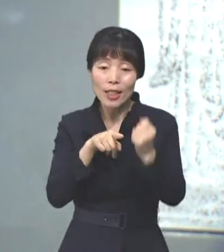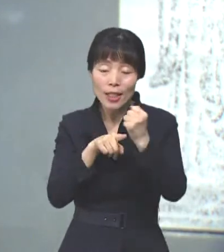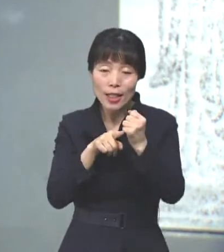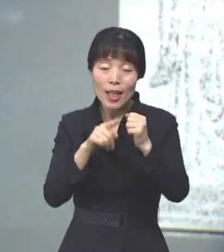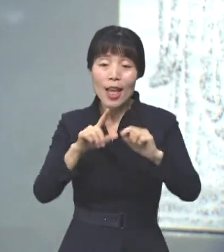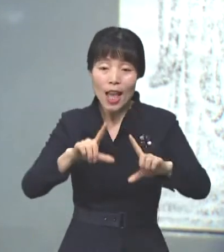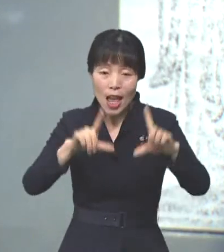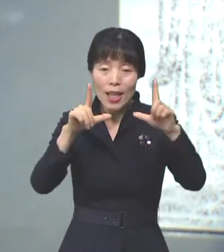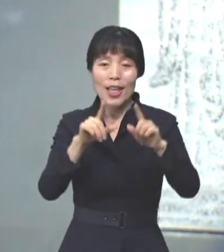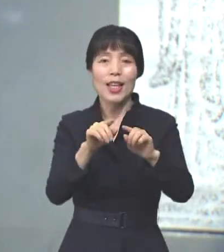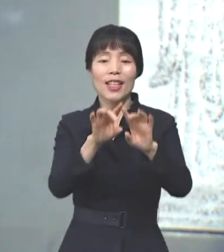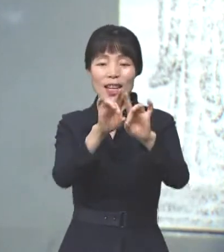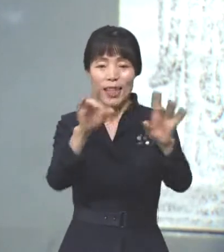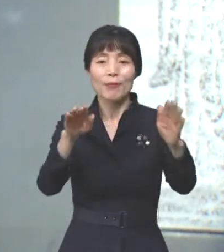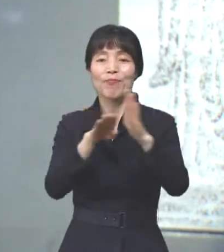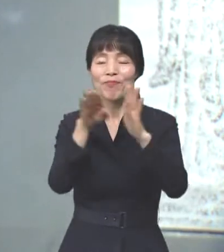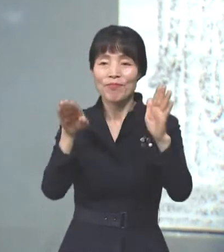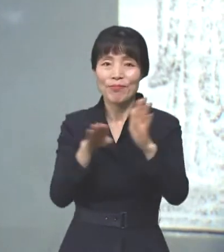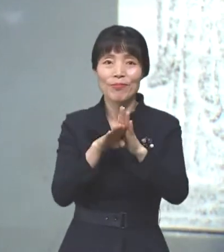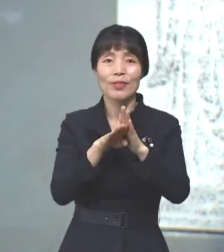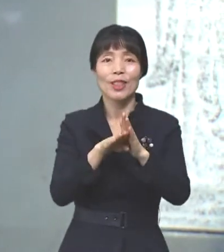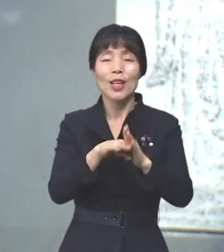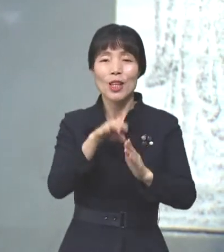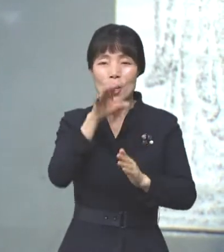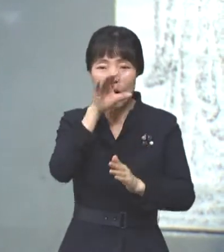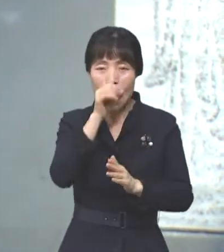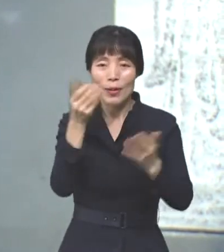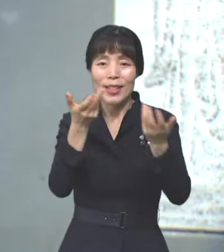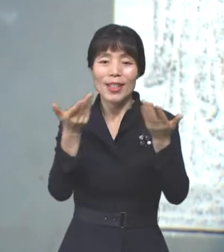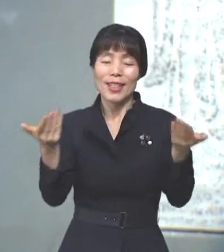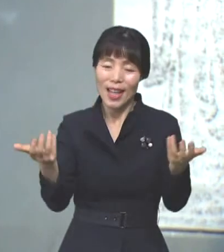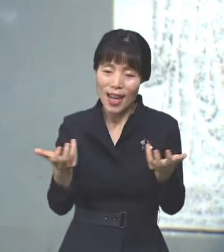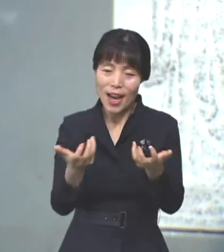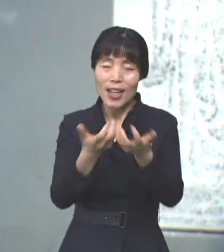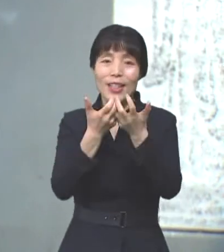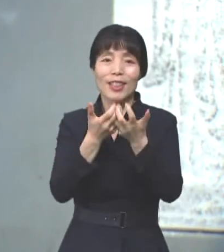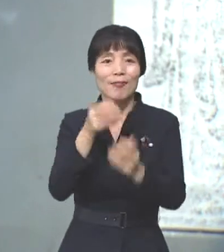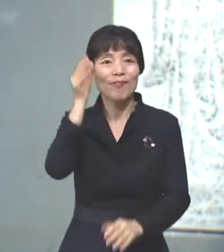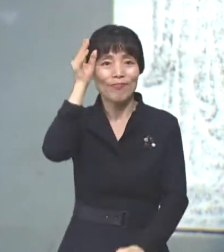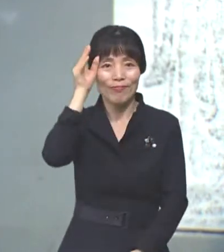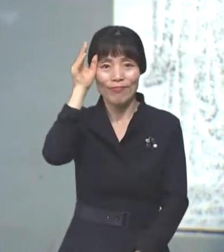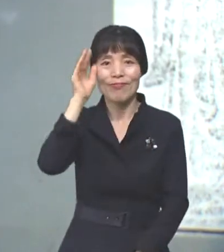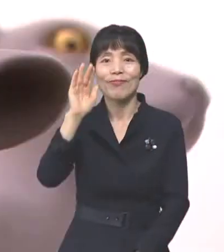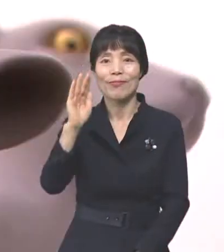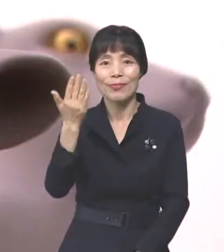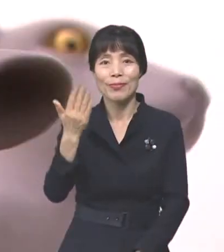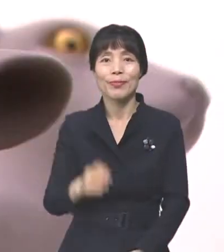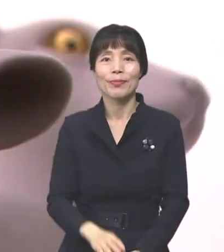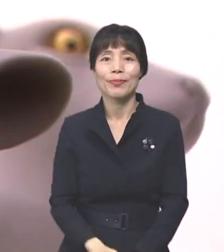해에는 각 가정에 그런 상서로운 기운이 가득하지 않을까라는 기대를 해보게 됩니다.